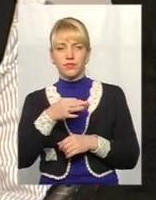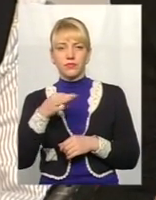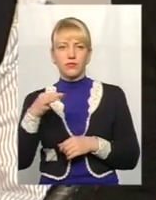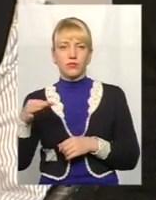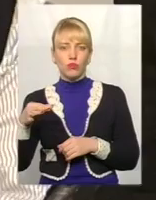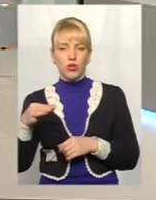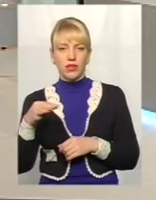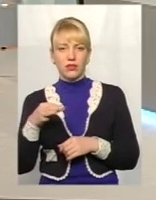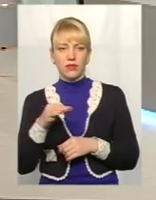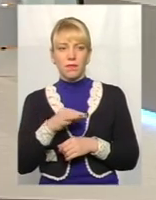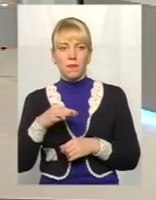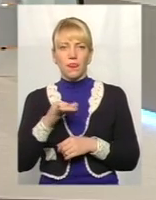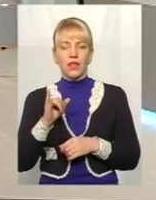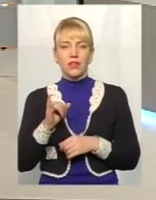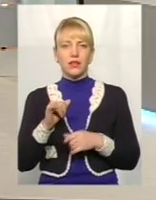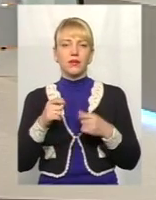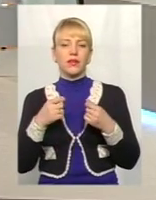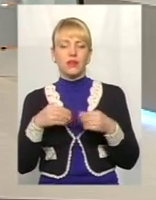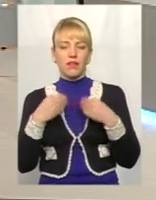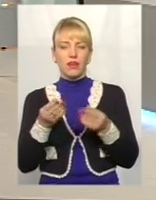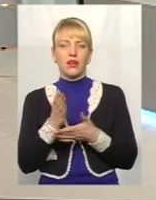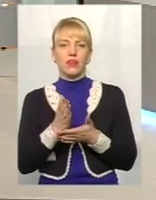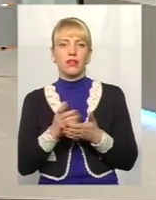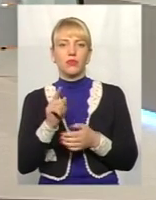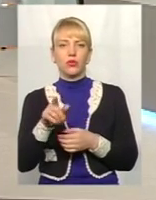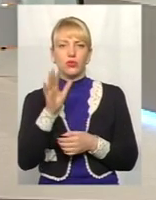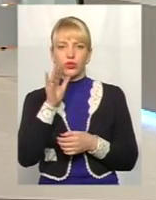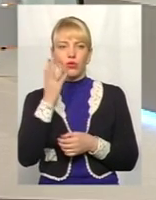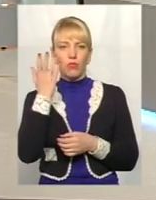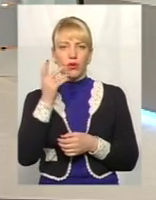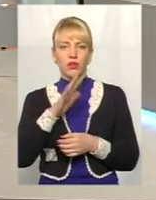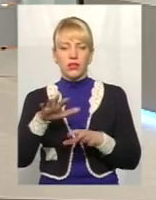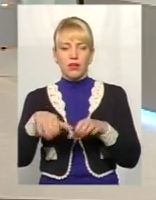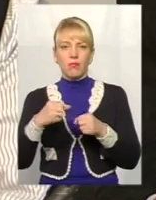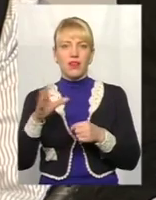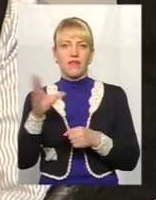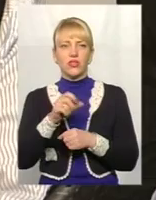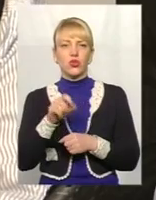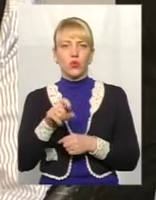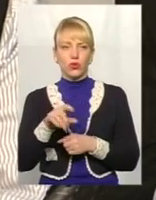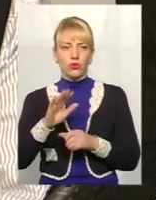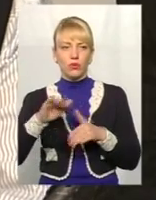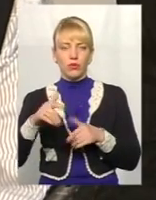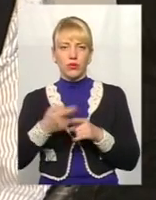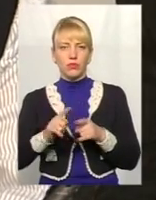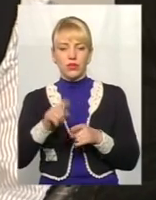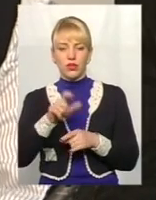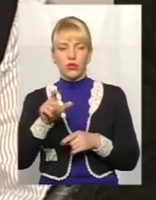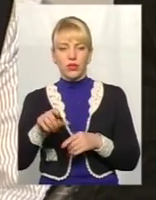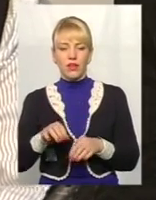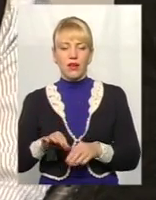за 5 золотих і продавали хліб, давали до того часу, поки не забрали все золото. Потім цих людей